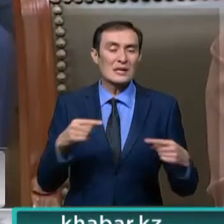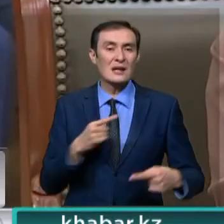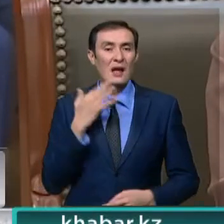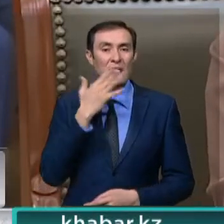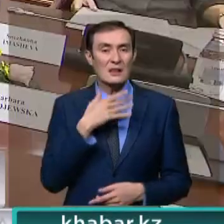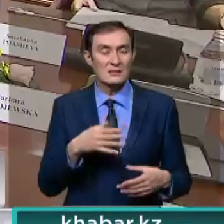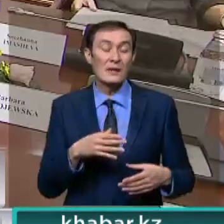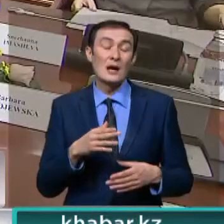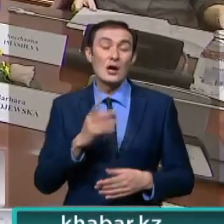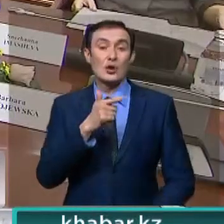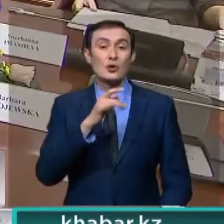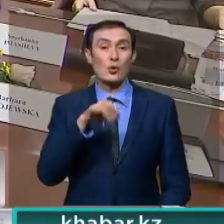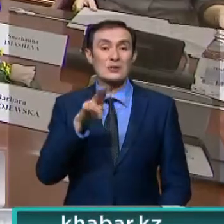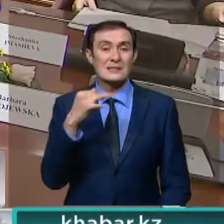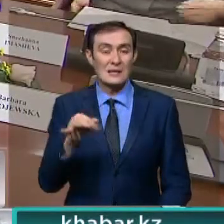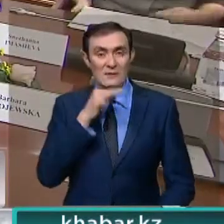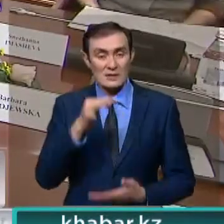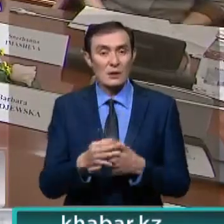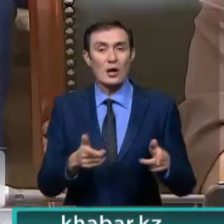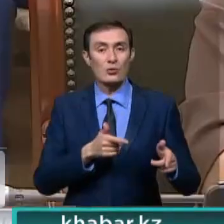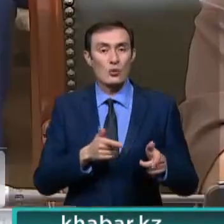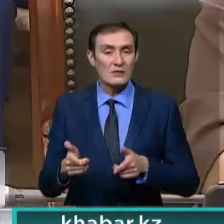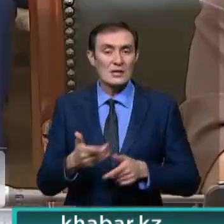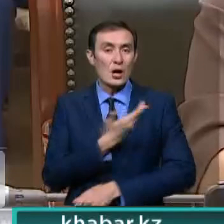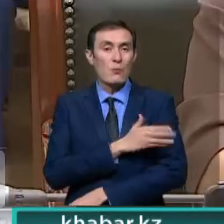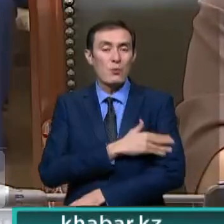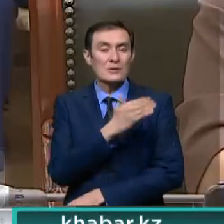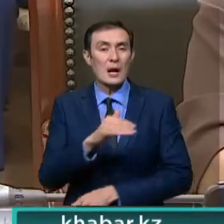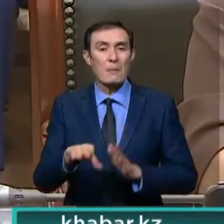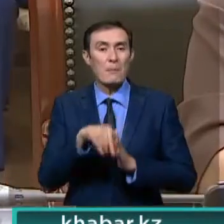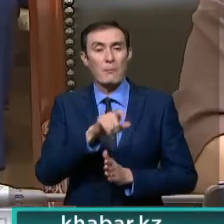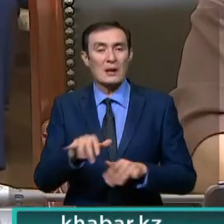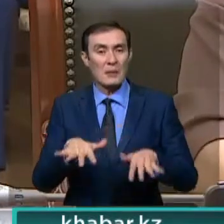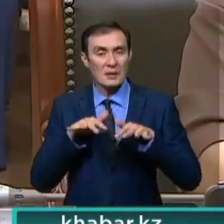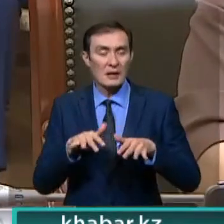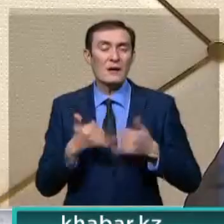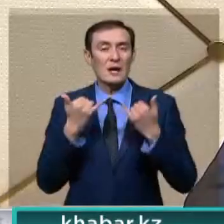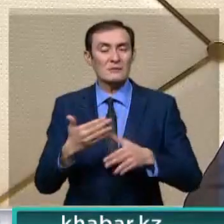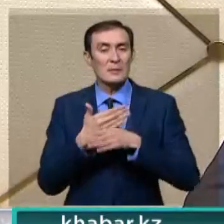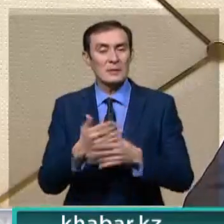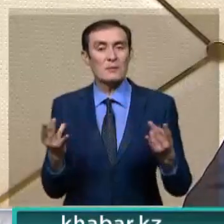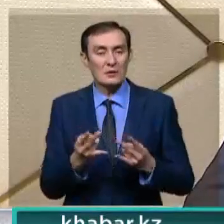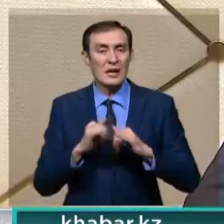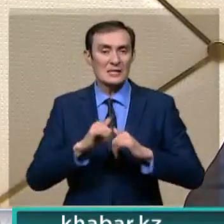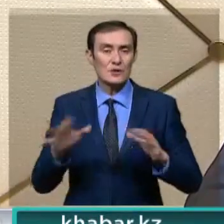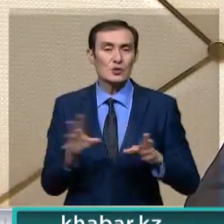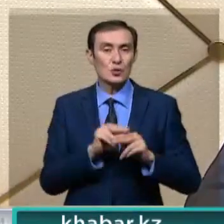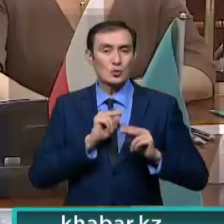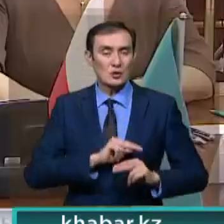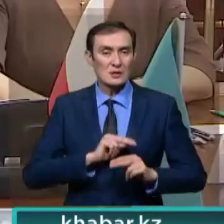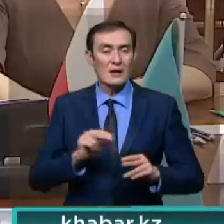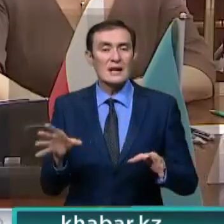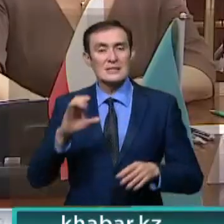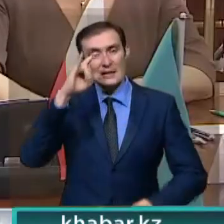этносов. Томаш Гродзки также выразил готовность польских парламентариев оказывать необходимую поддержку для развития сотрудничества